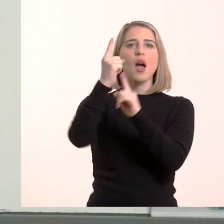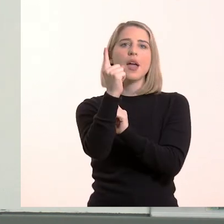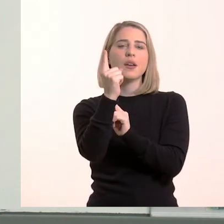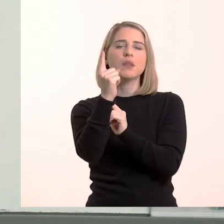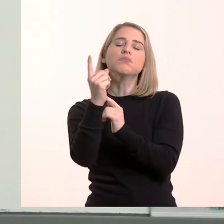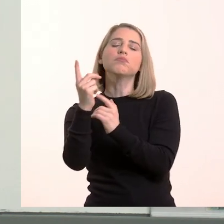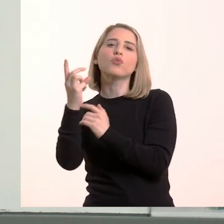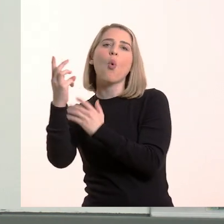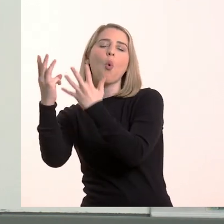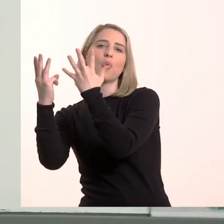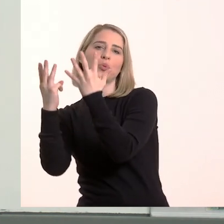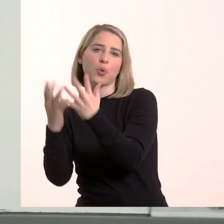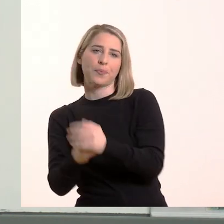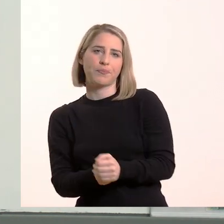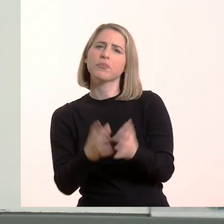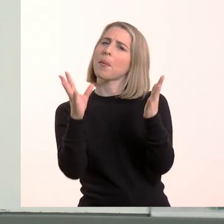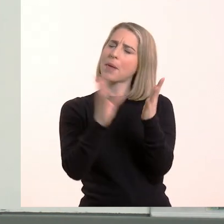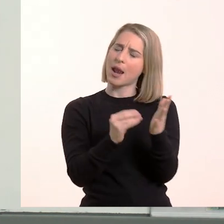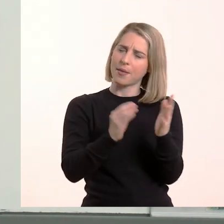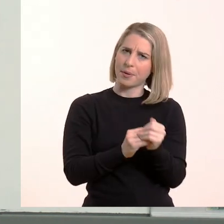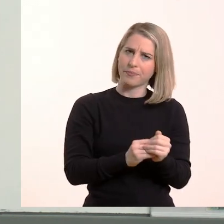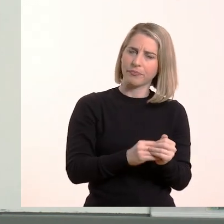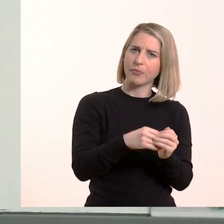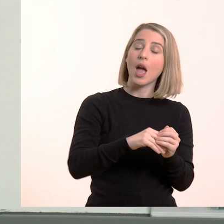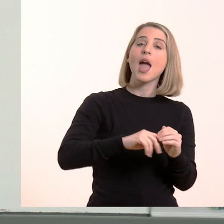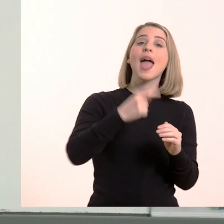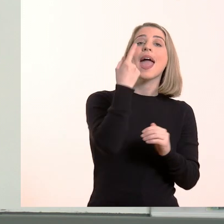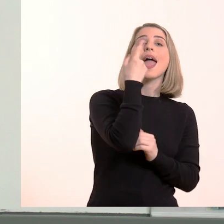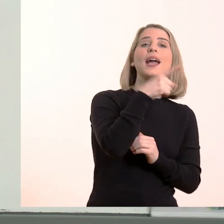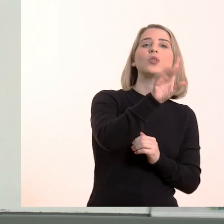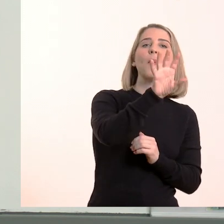Ας πούμε ότι έχουμε τώρα 150 δια 10.